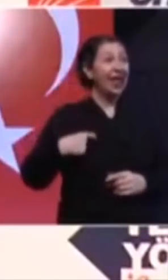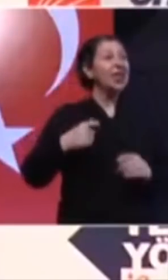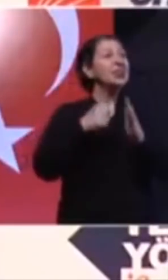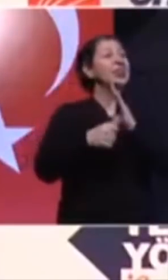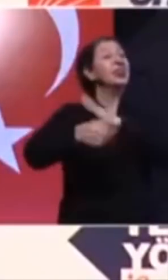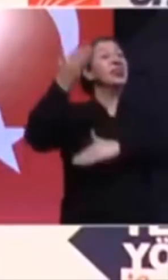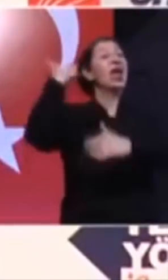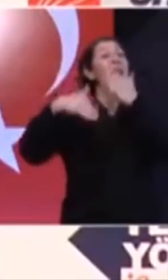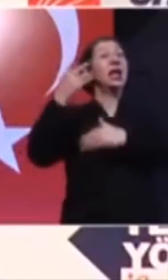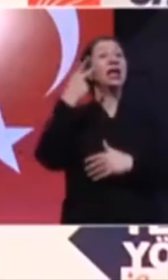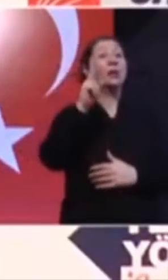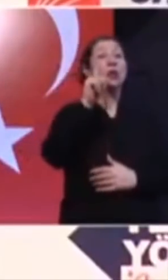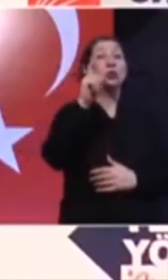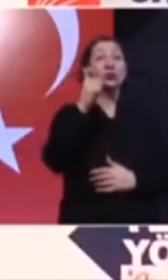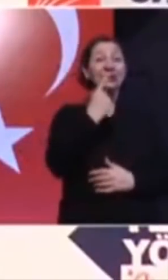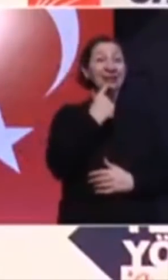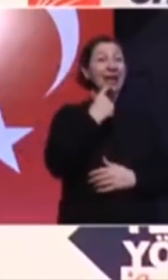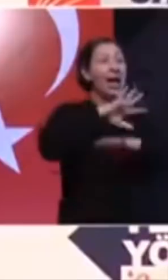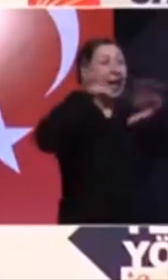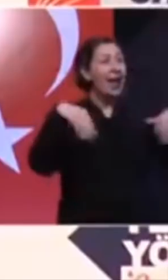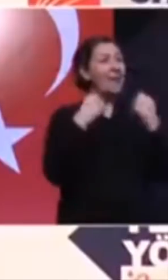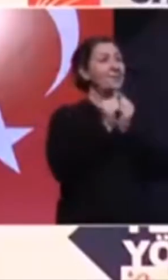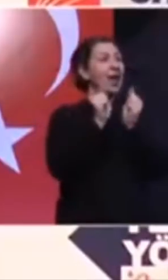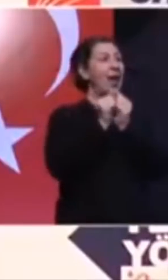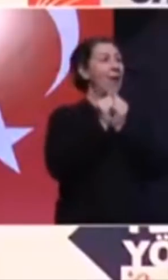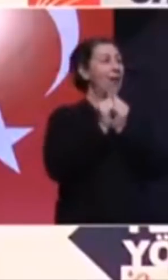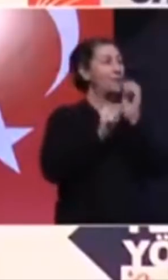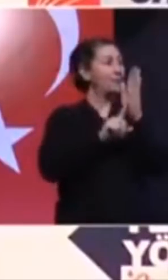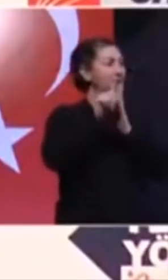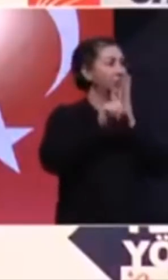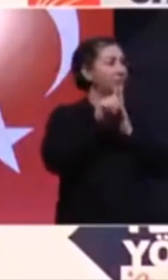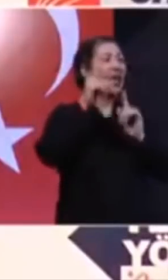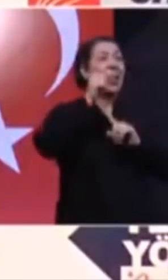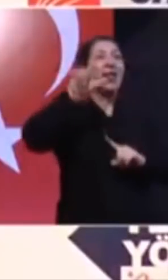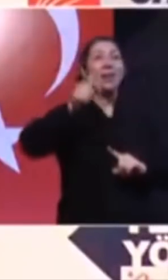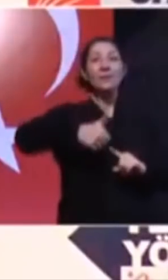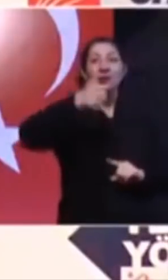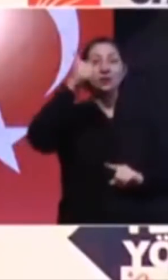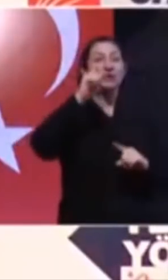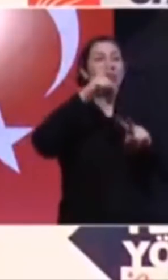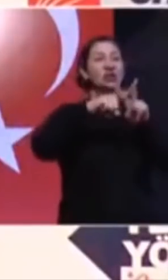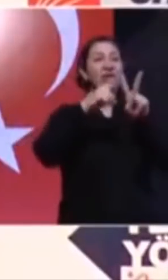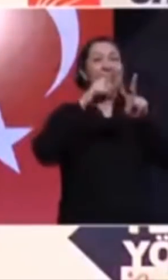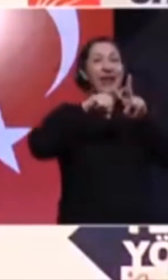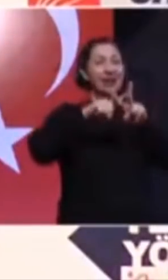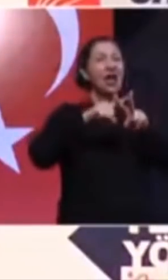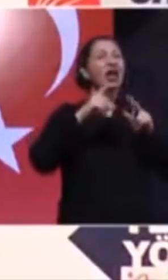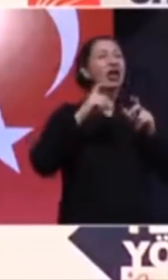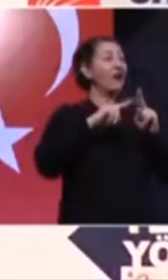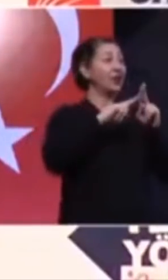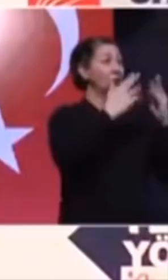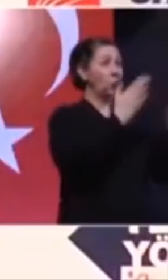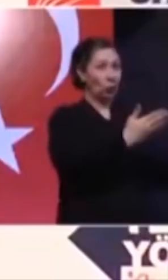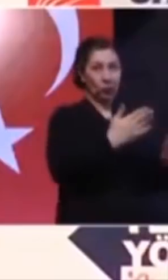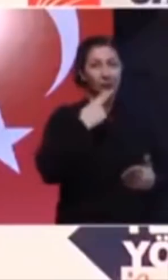tarihi 2019 yılını hep beraber başardığımız il başkanımız Sayın Canan Kaftancıoğlu'na,